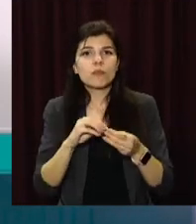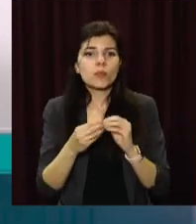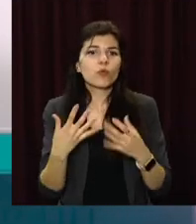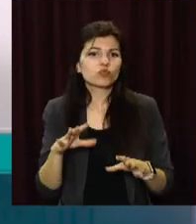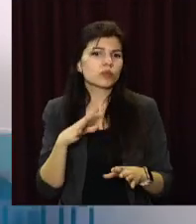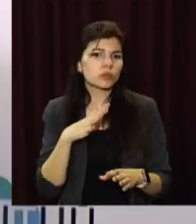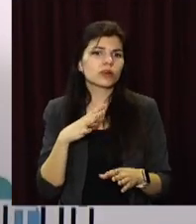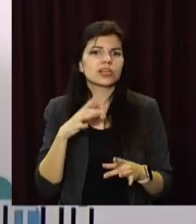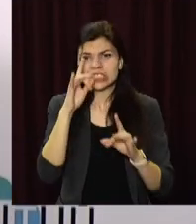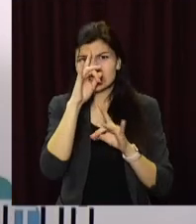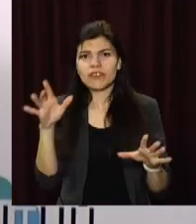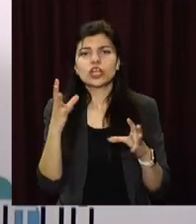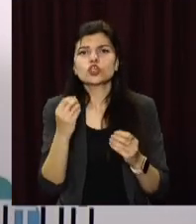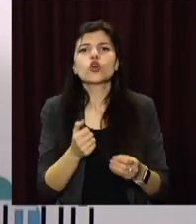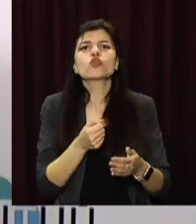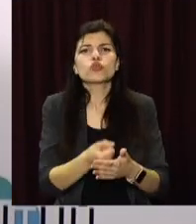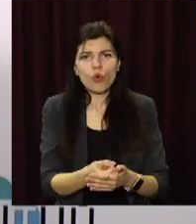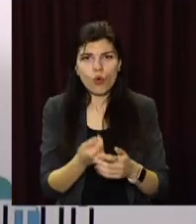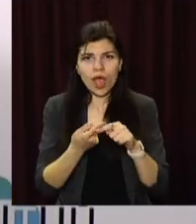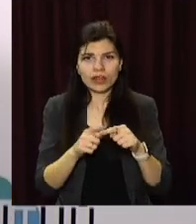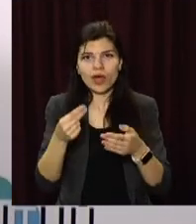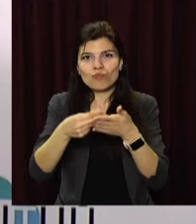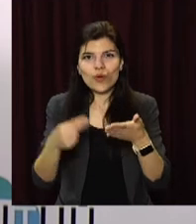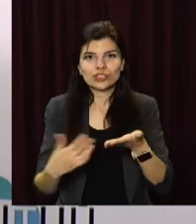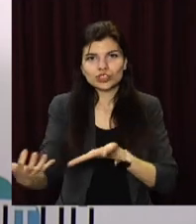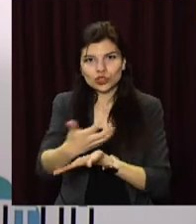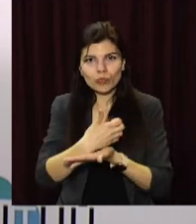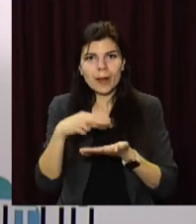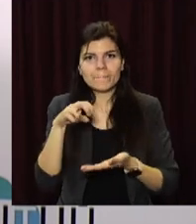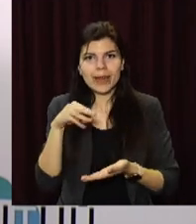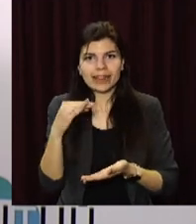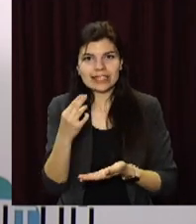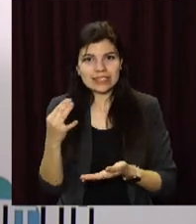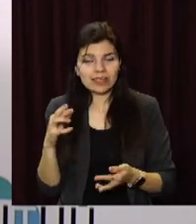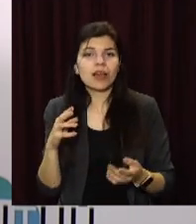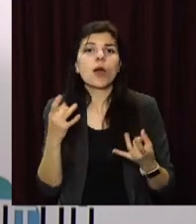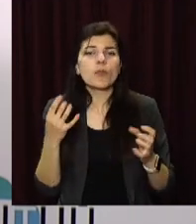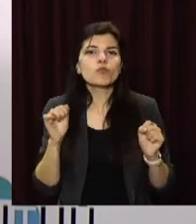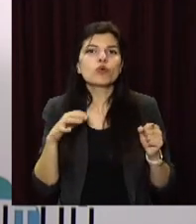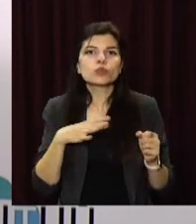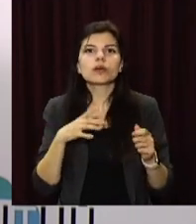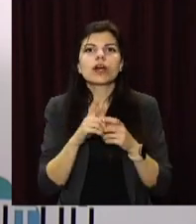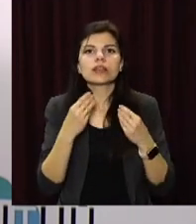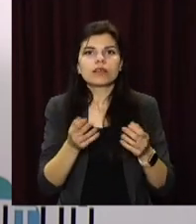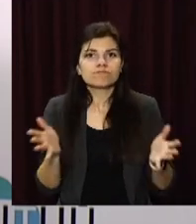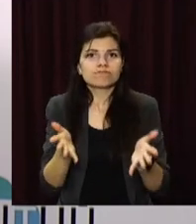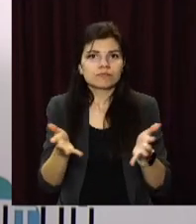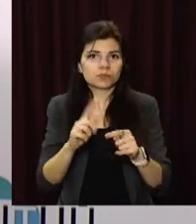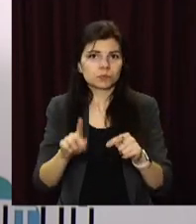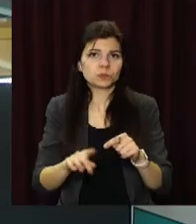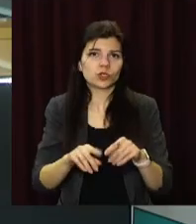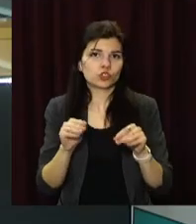в общем-то, известна и до этой петиции. Просто, может быть, это придаст определенный импульс.